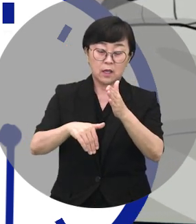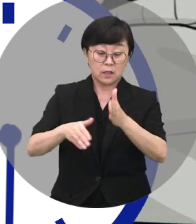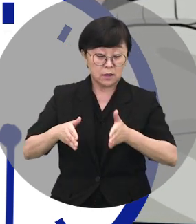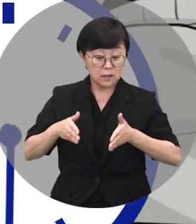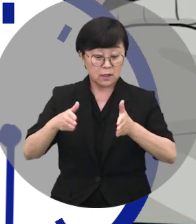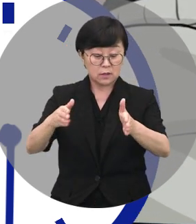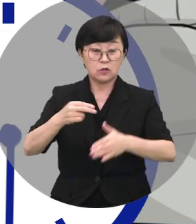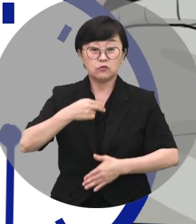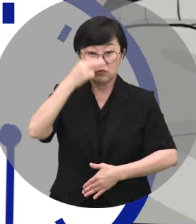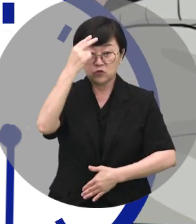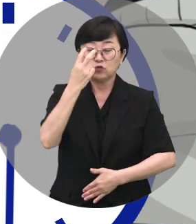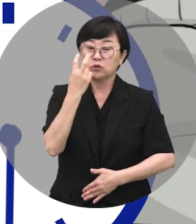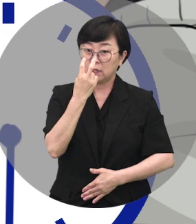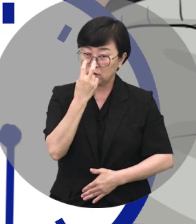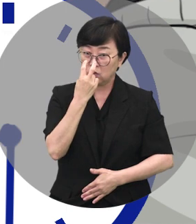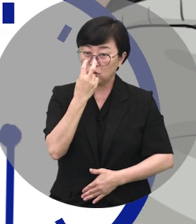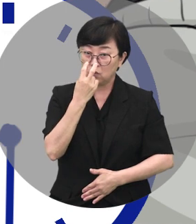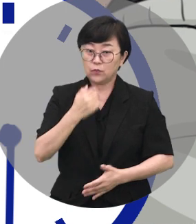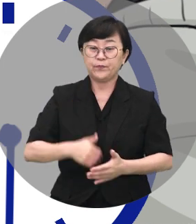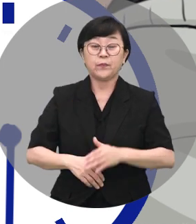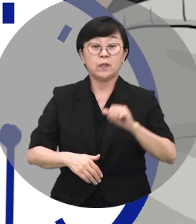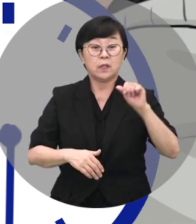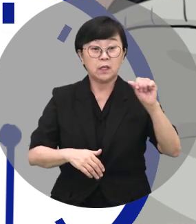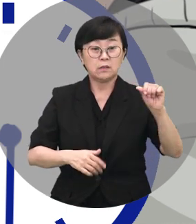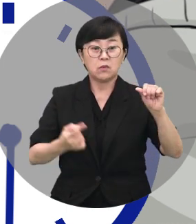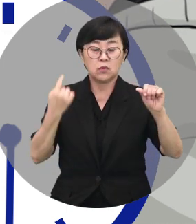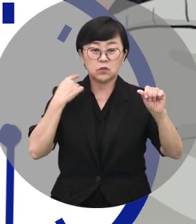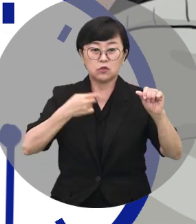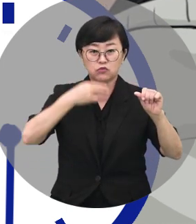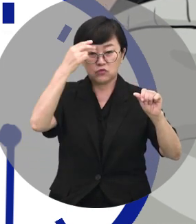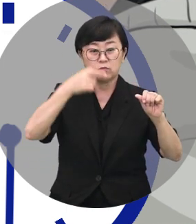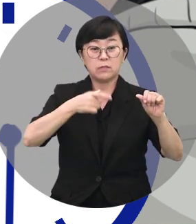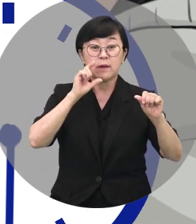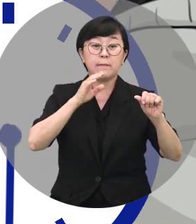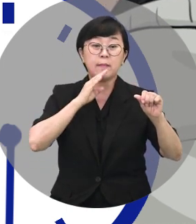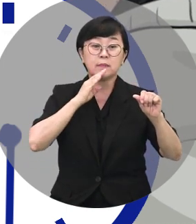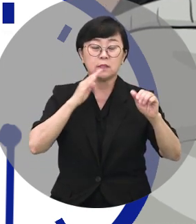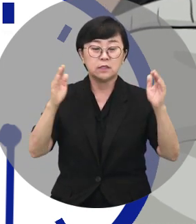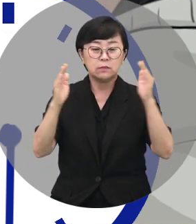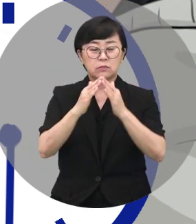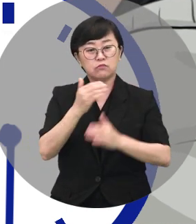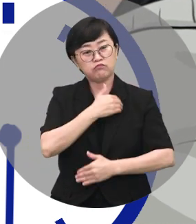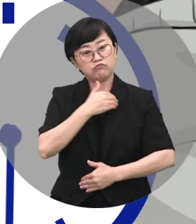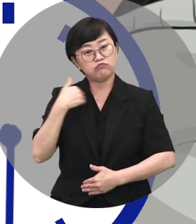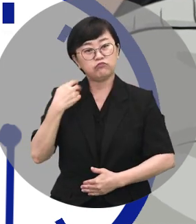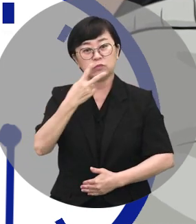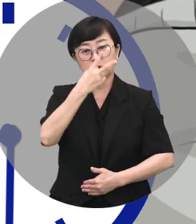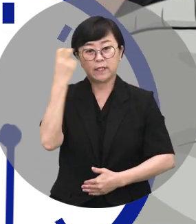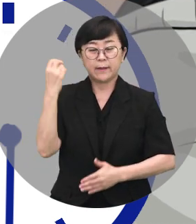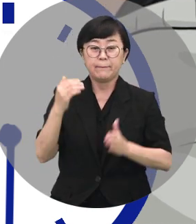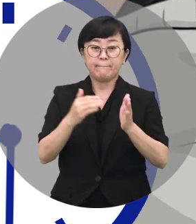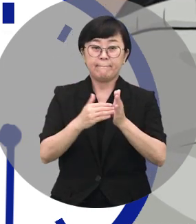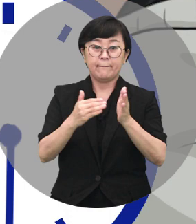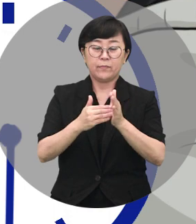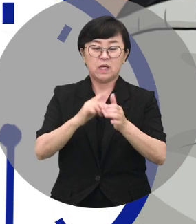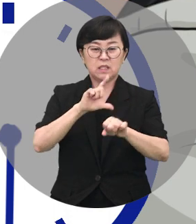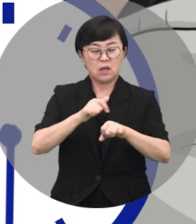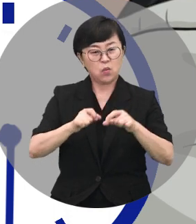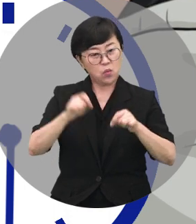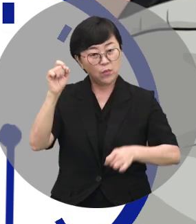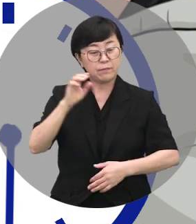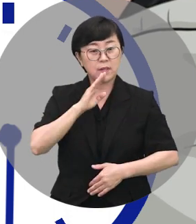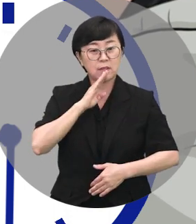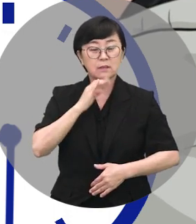도로에서 음주 단속을 하고 있었고 A씨는 어제 술을 마셨지만 집에서 충분히 잠을 잤고 시간이 많이